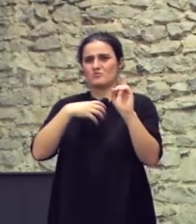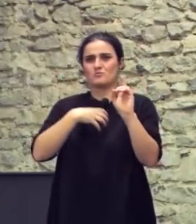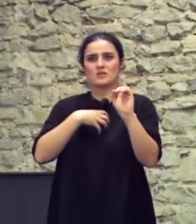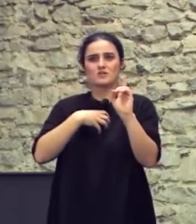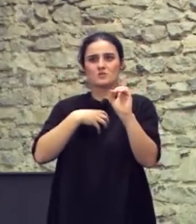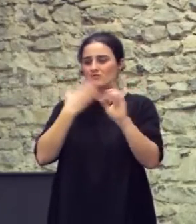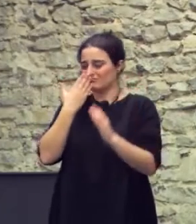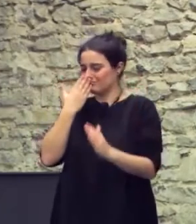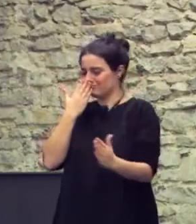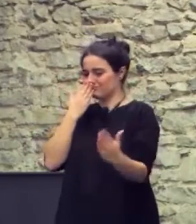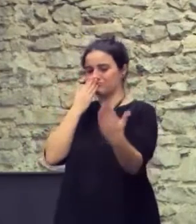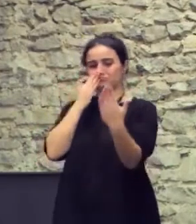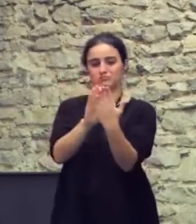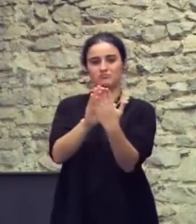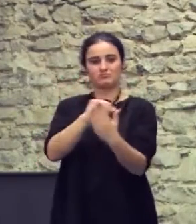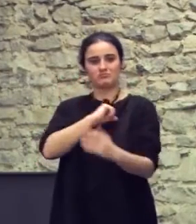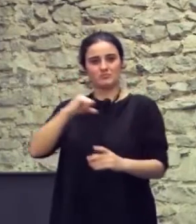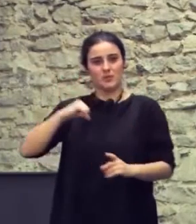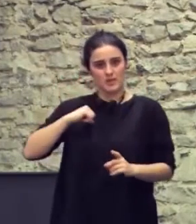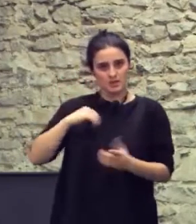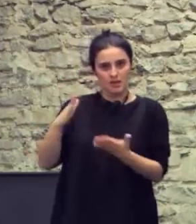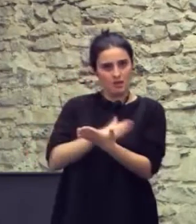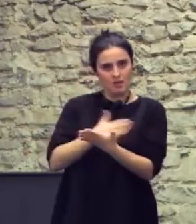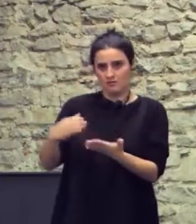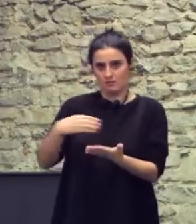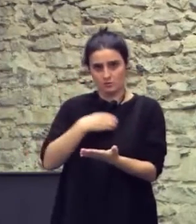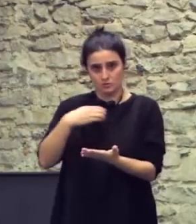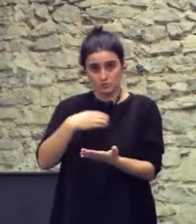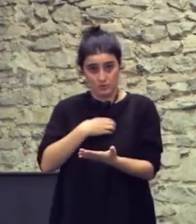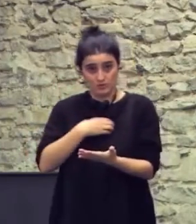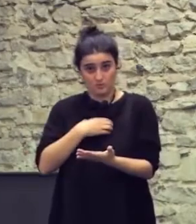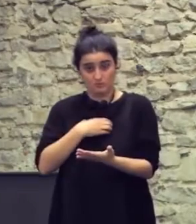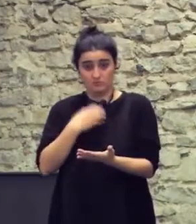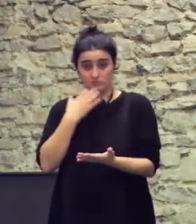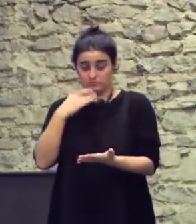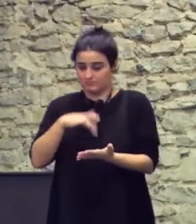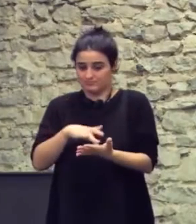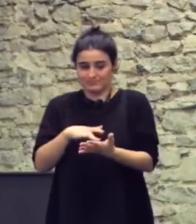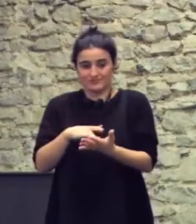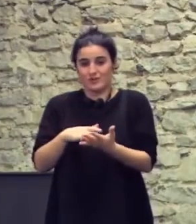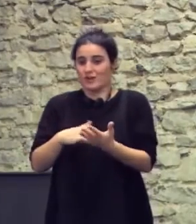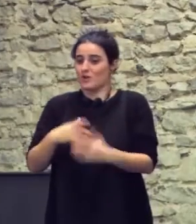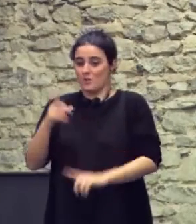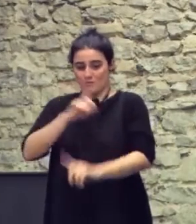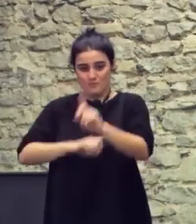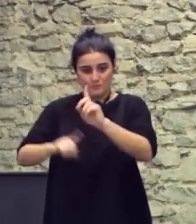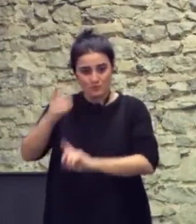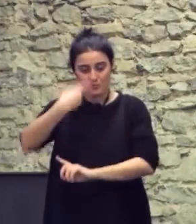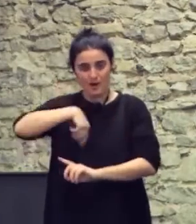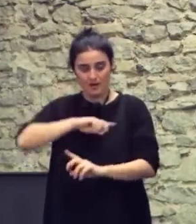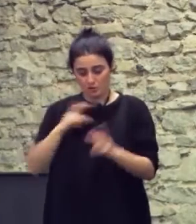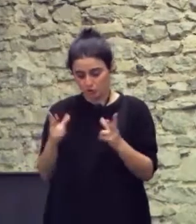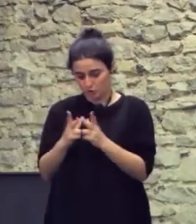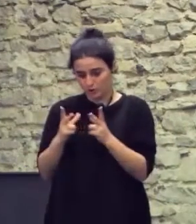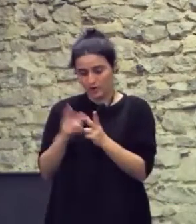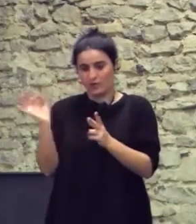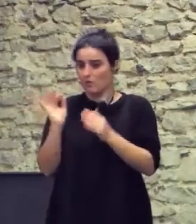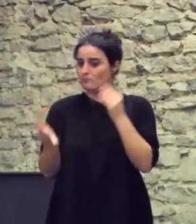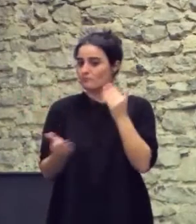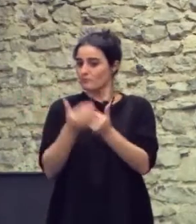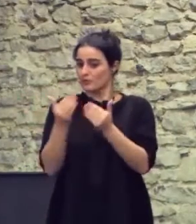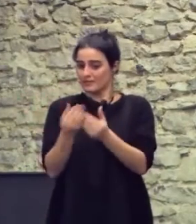ikaragarri bati bere kabuz. Eta are gutxiago, munstroaren sabelean bertan dagoenean. Eta esan hezkuntza azkenean modernitatearen,